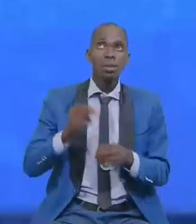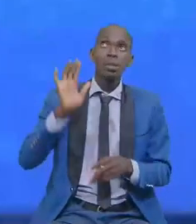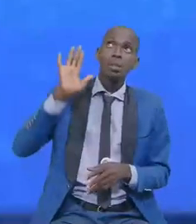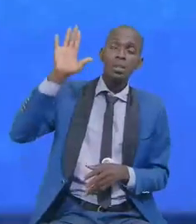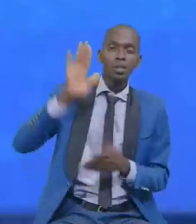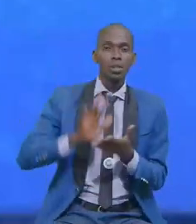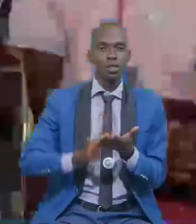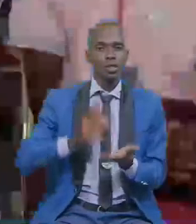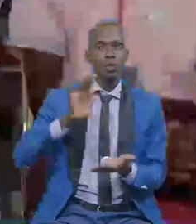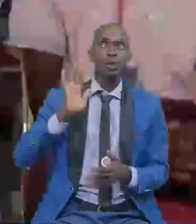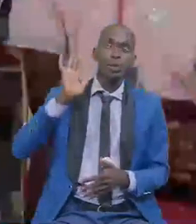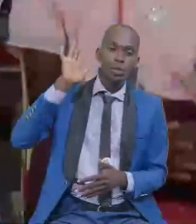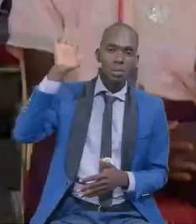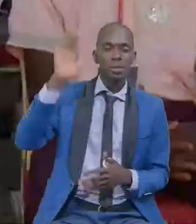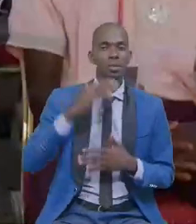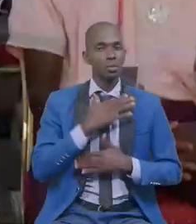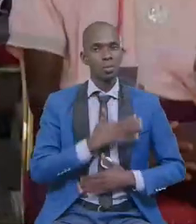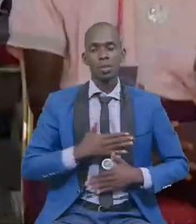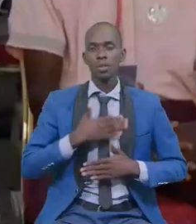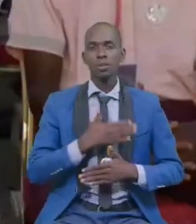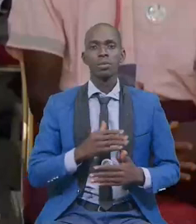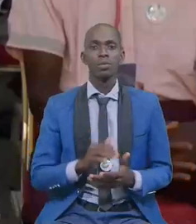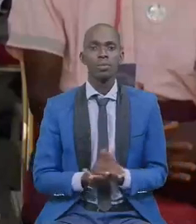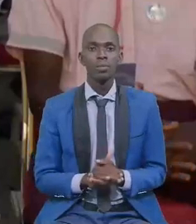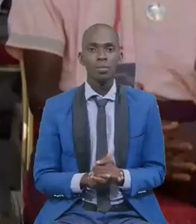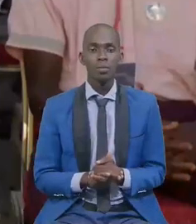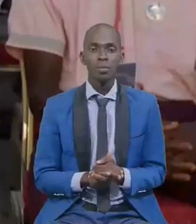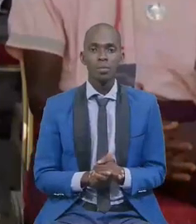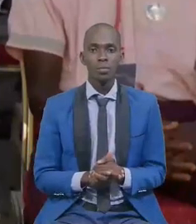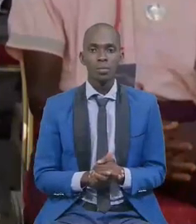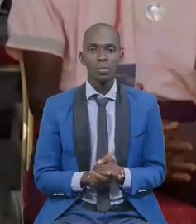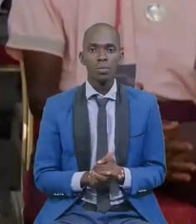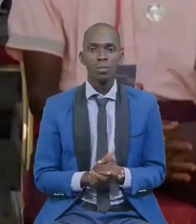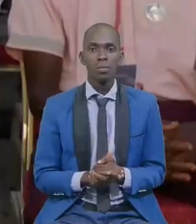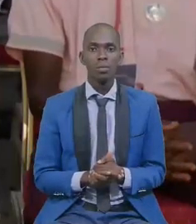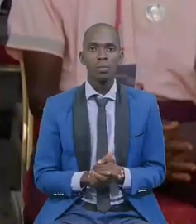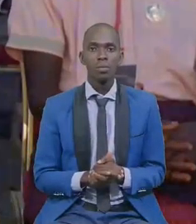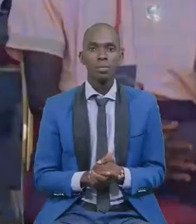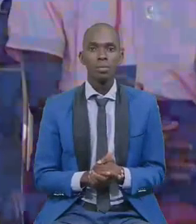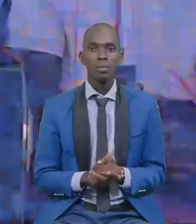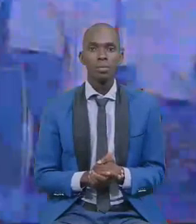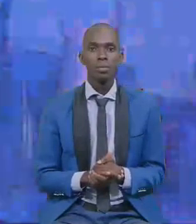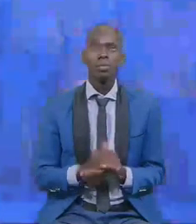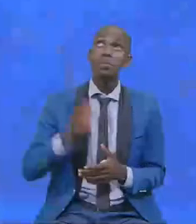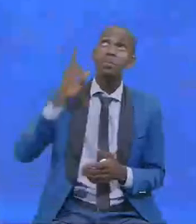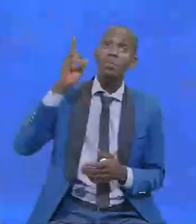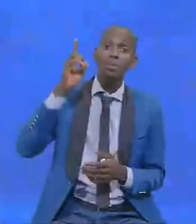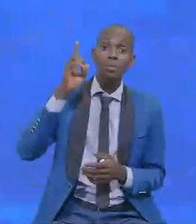si son plan est de choisir, de sélectionner du milieu d'un peuple qui porta son nom,